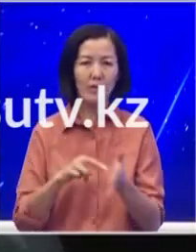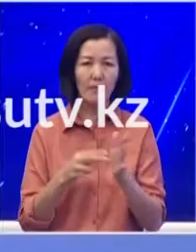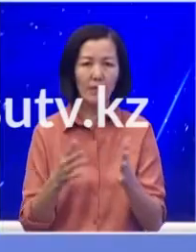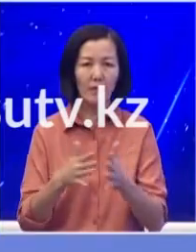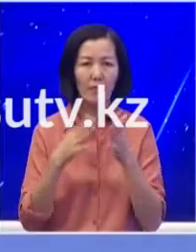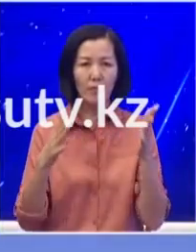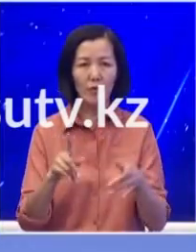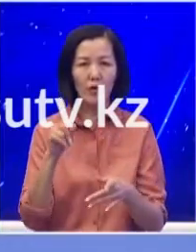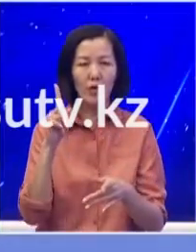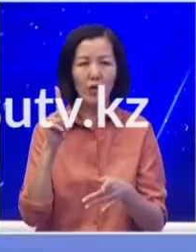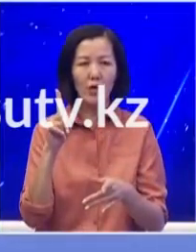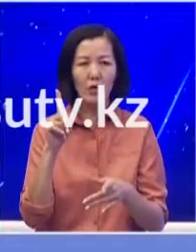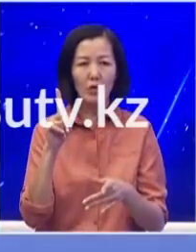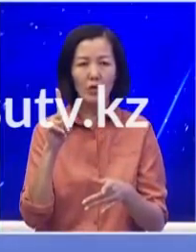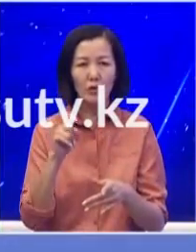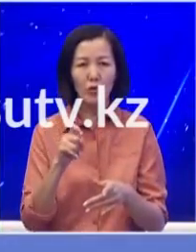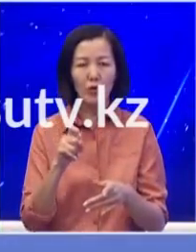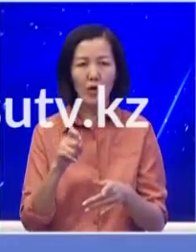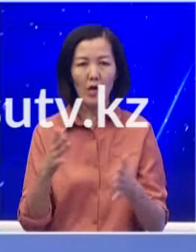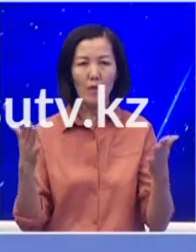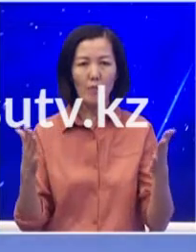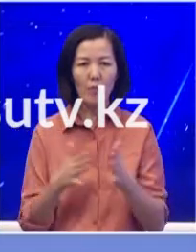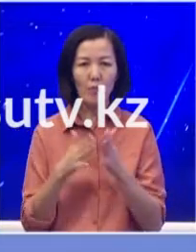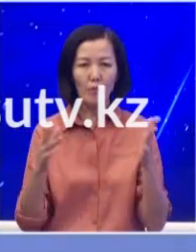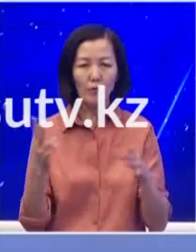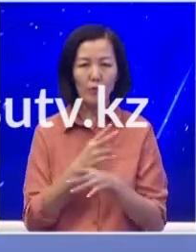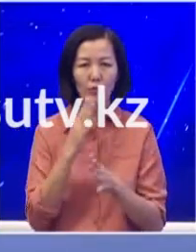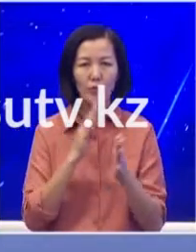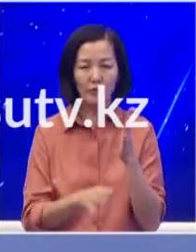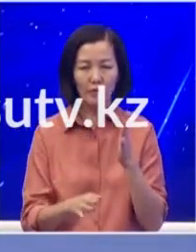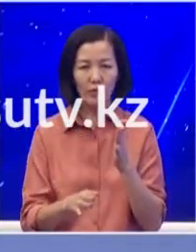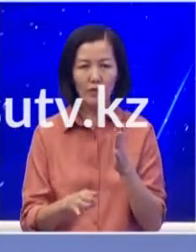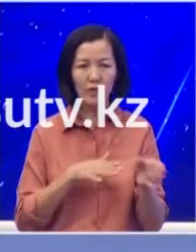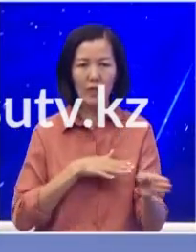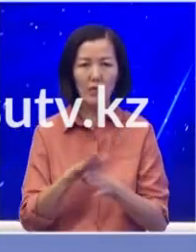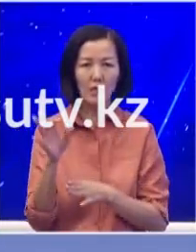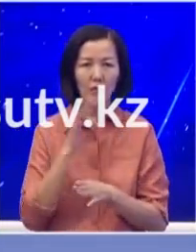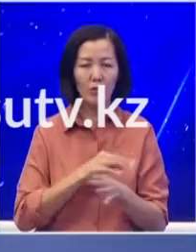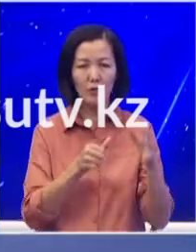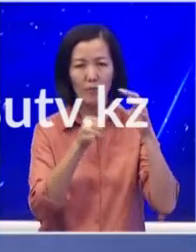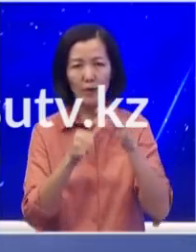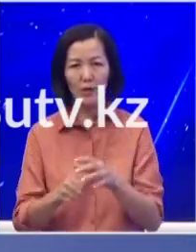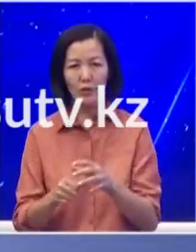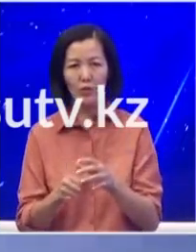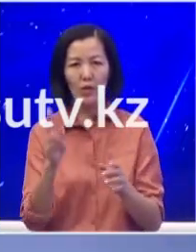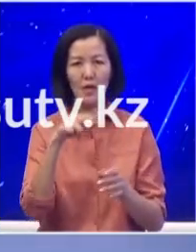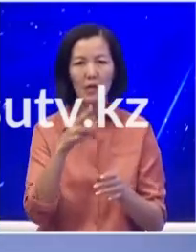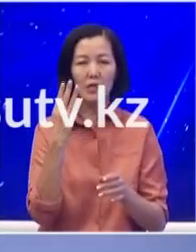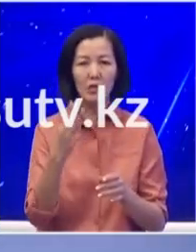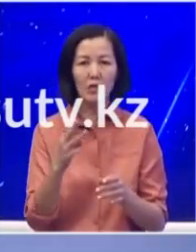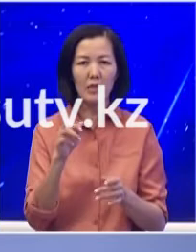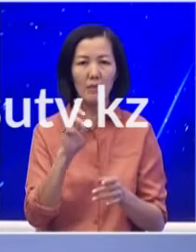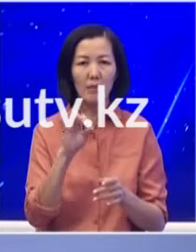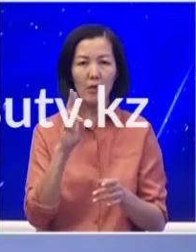более 150 прыжков, ночью более 90. Десантирование производилось с использованием парашютных систем Д-6 и «Беркут».